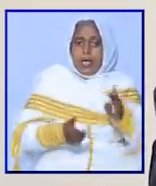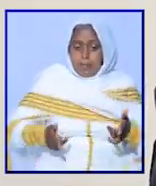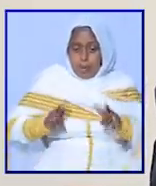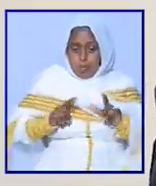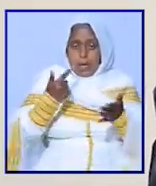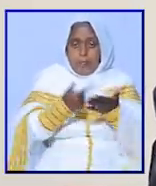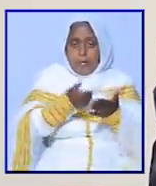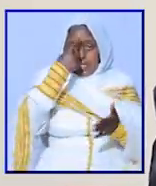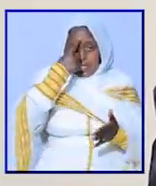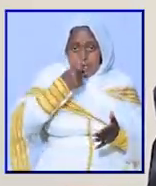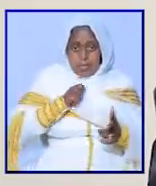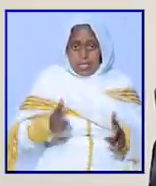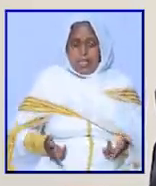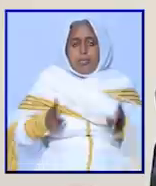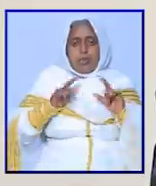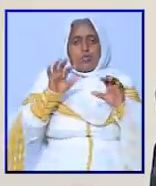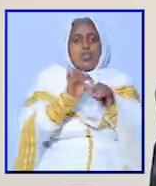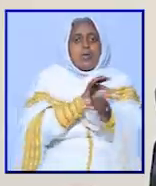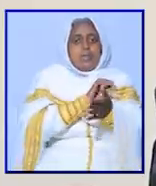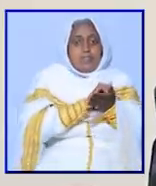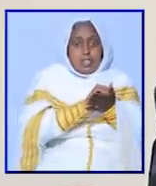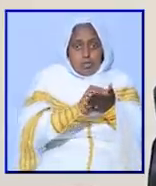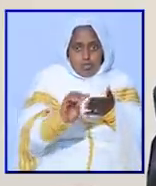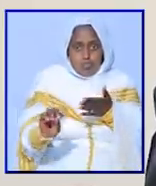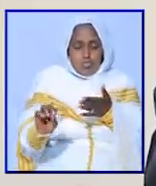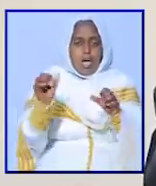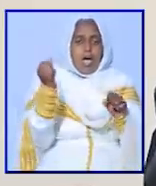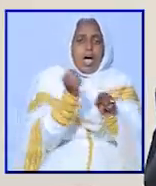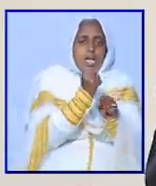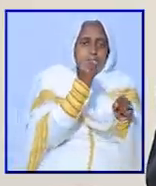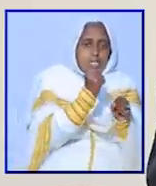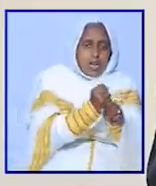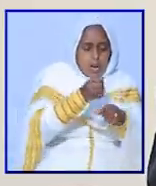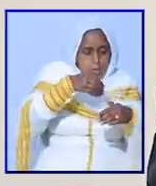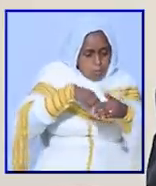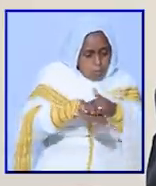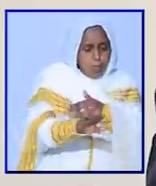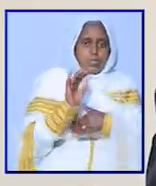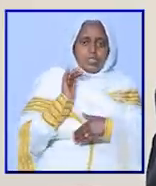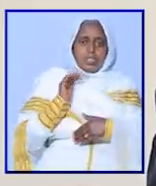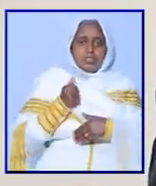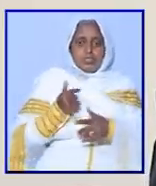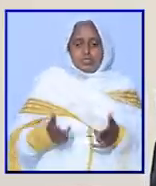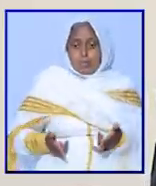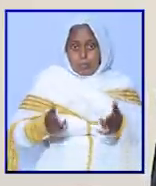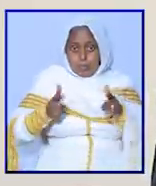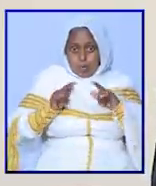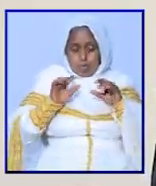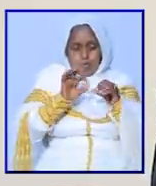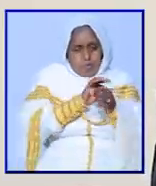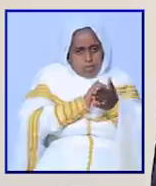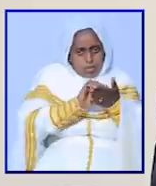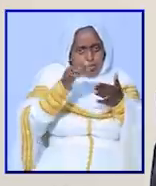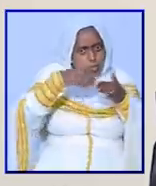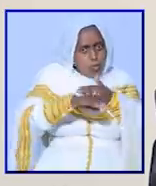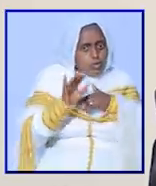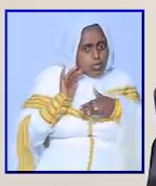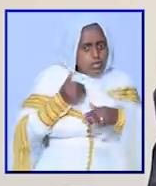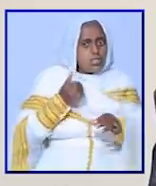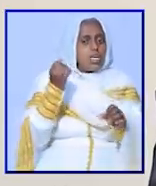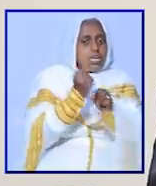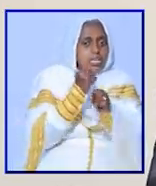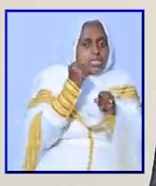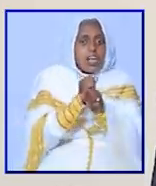በዚህ ረገድ መኖር በዚህ እምነት መኖር የመንፈስ ቅዱስ አሰራር በውስጣችን መኖሩን